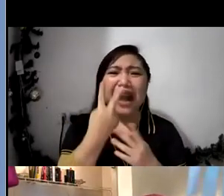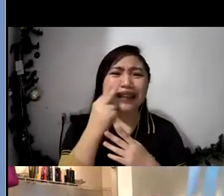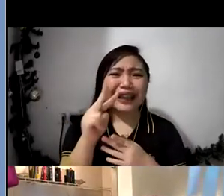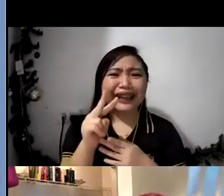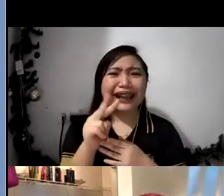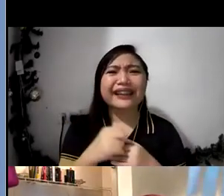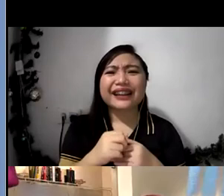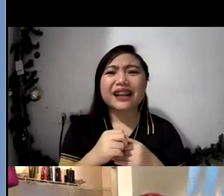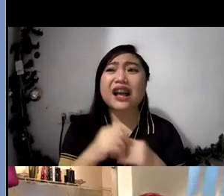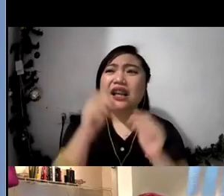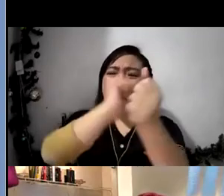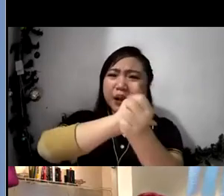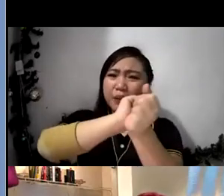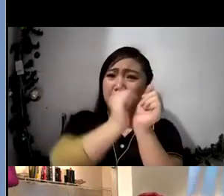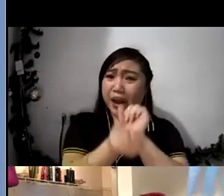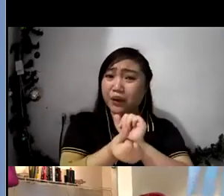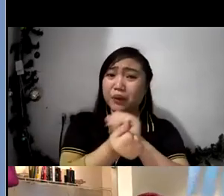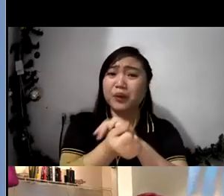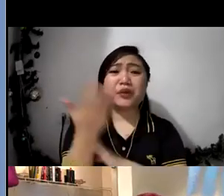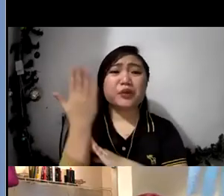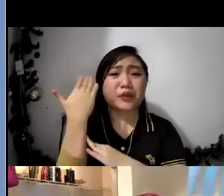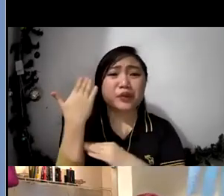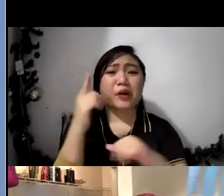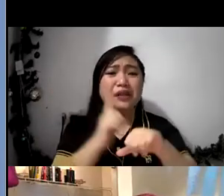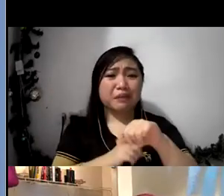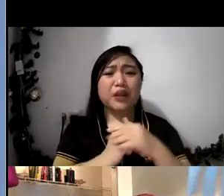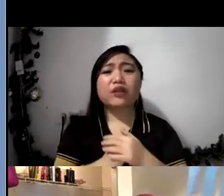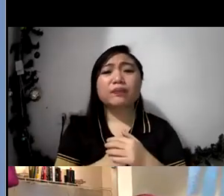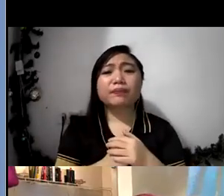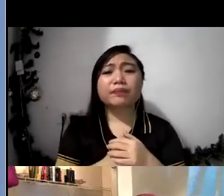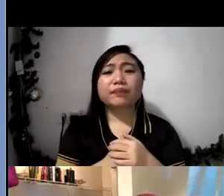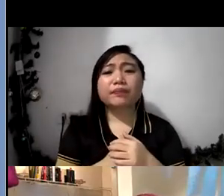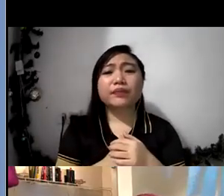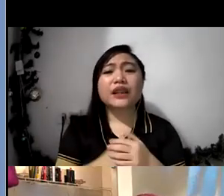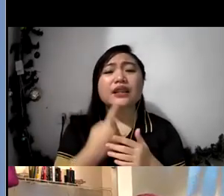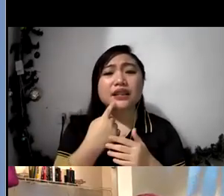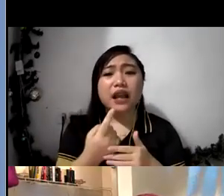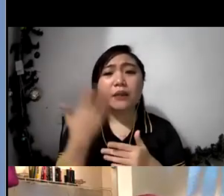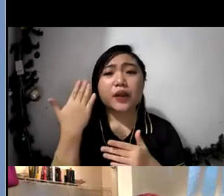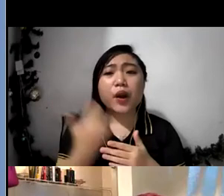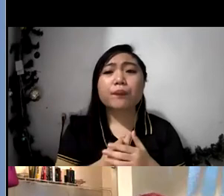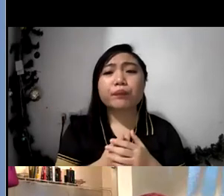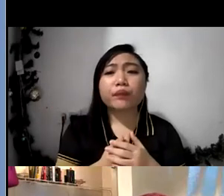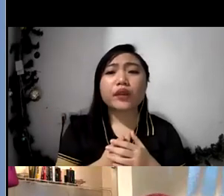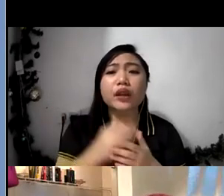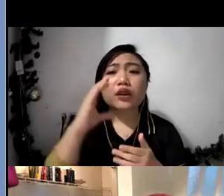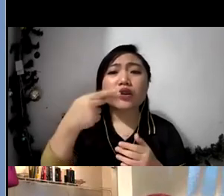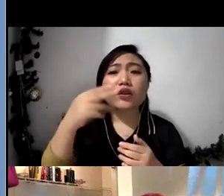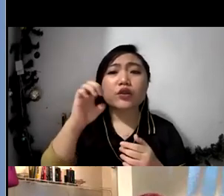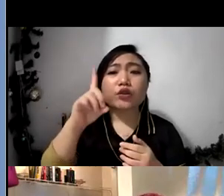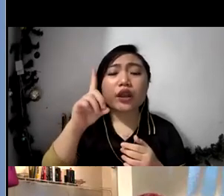mga pagbabago tungkol dito? So sinabi ngayon ni Romel, ano, yung CHED, no, meron na siyang